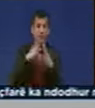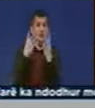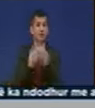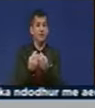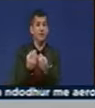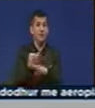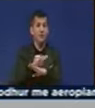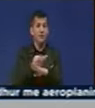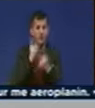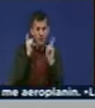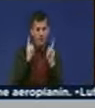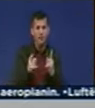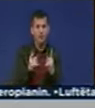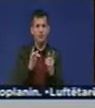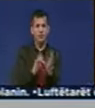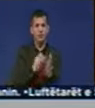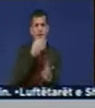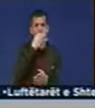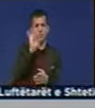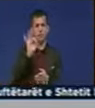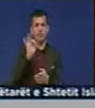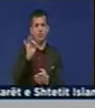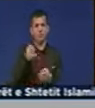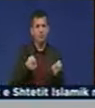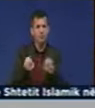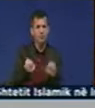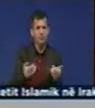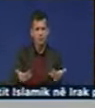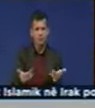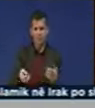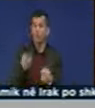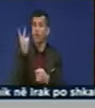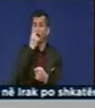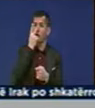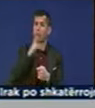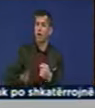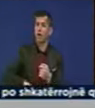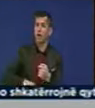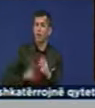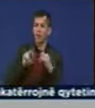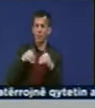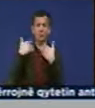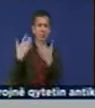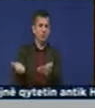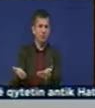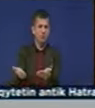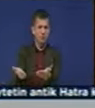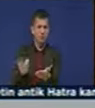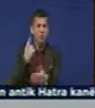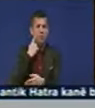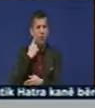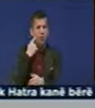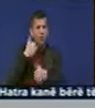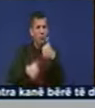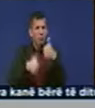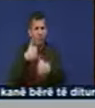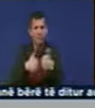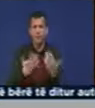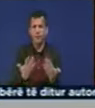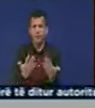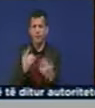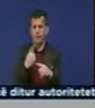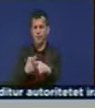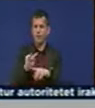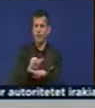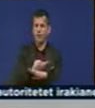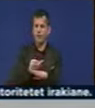të ketë udhëheqësinë më të mirë të mundshëm, që do të thotë se grave duhet të jepet një shans për të garuar dhe se shtetit që